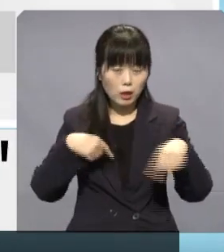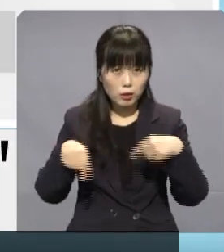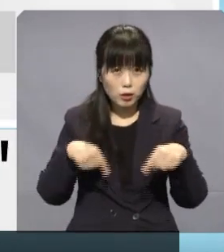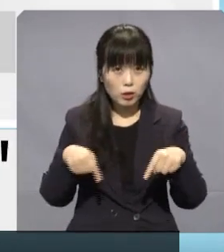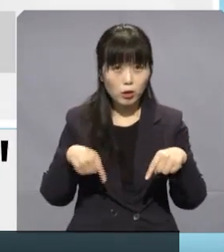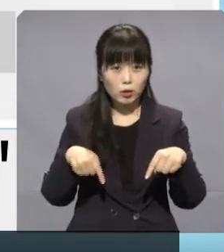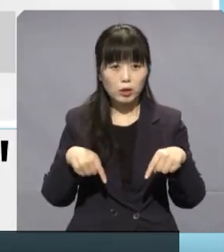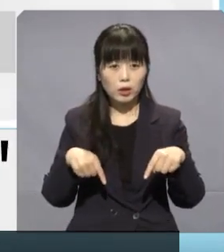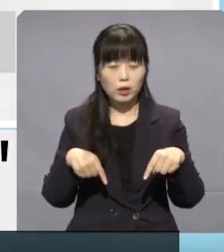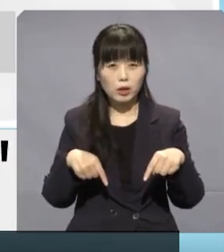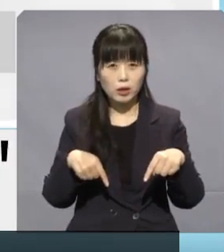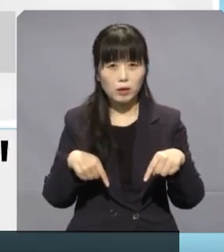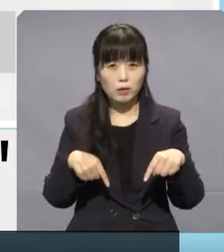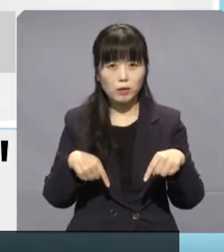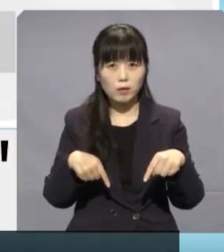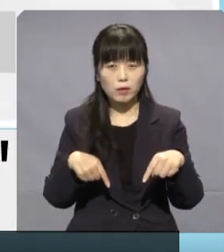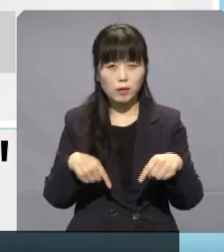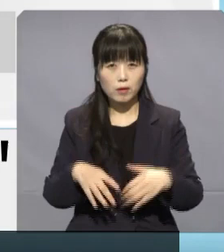정치적인 어떤